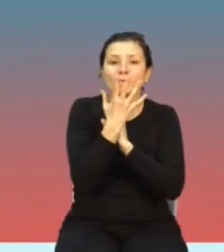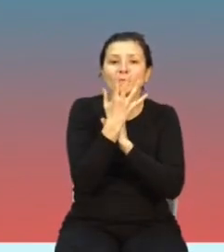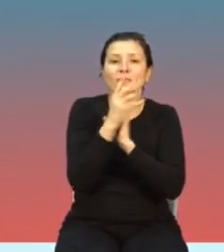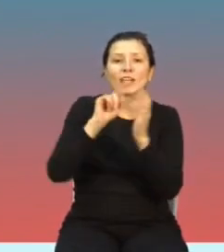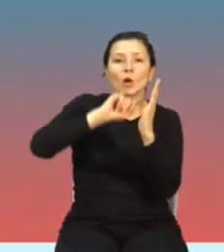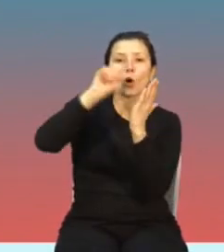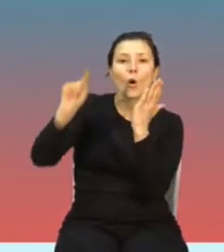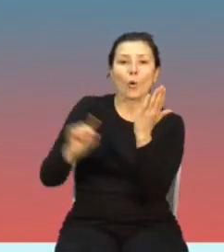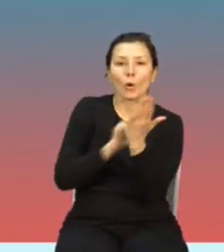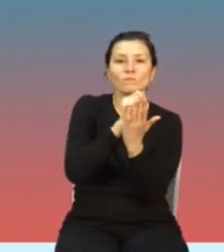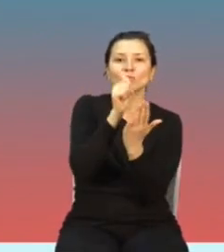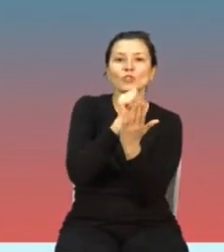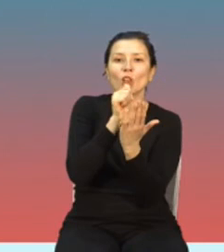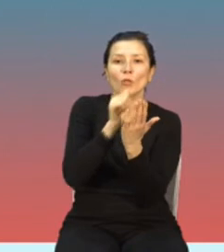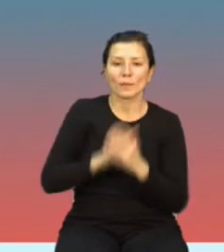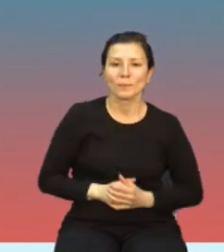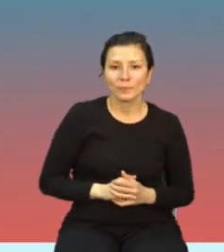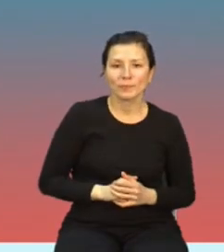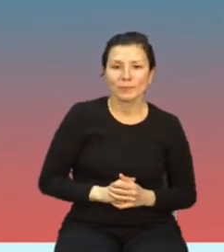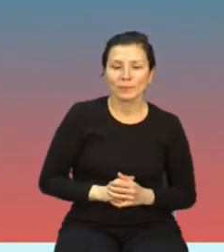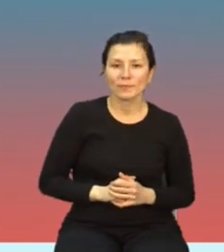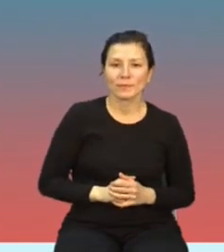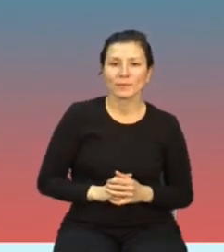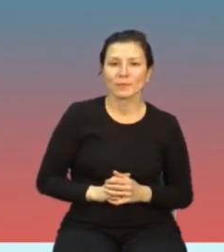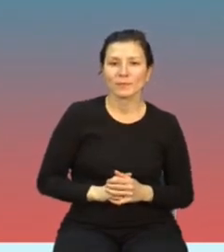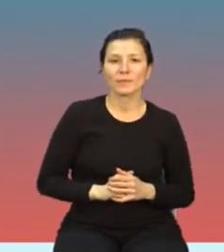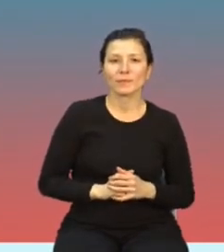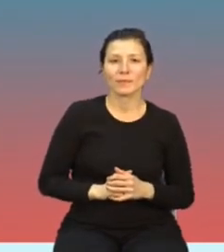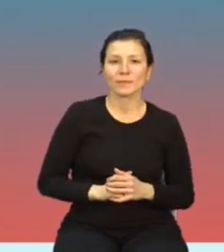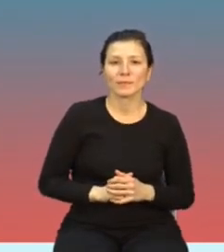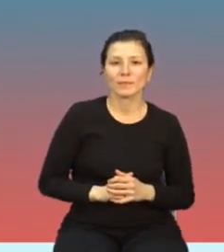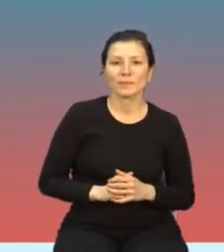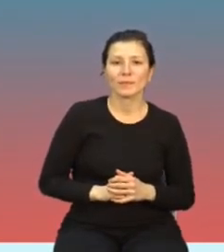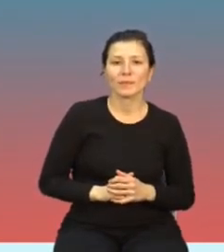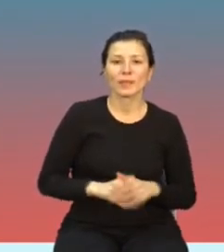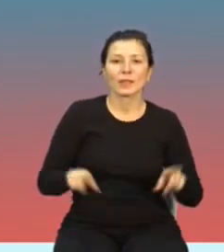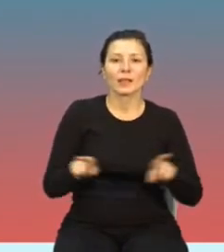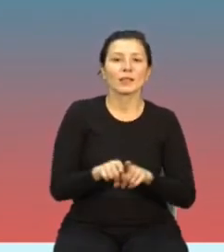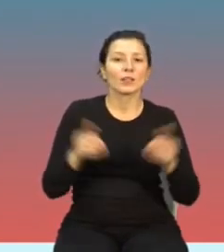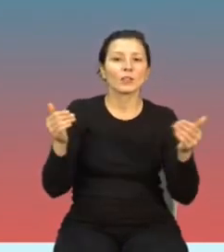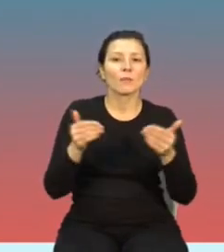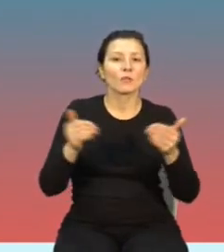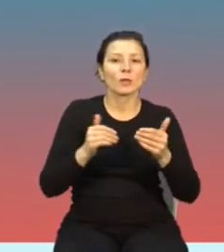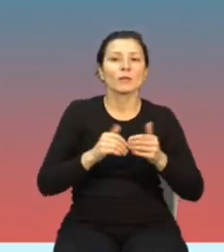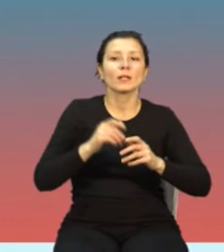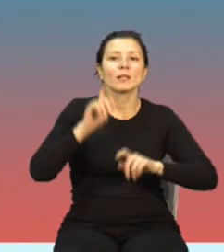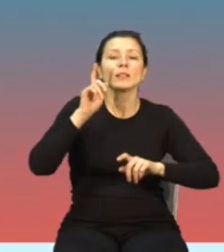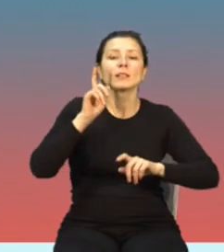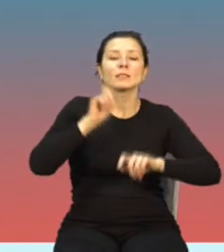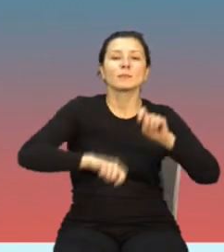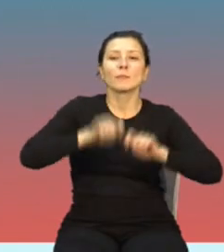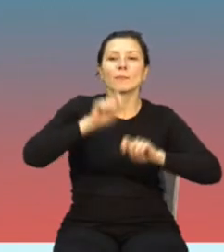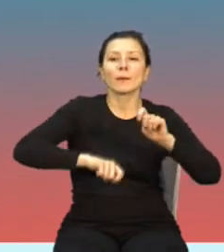możemy uwzględnić wysokość położenia nad poziomem gruntu, czyli na przykład jeżeli mieszkamy na jakimś wysokim piętrze, jesteśmy w